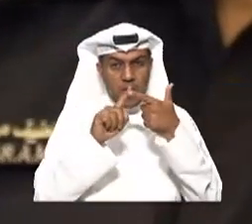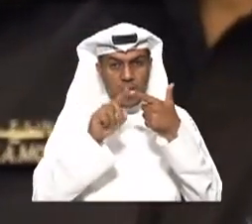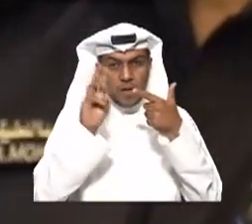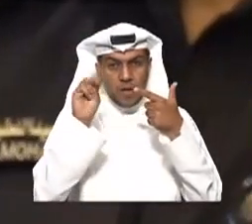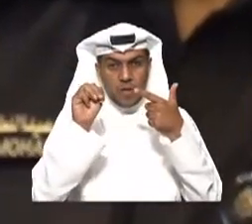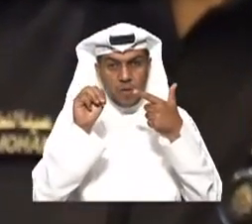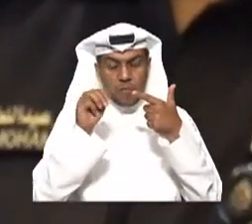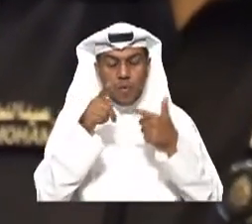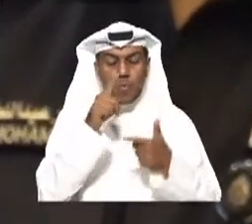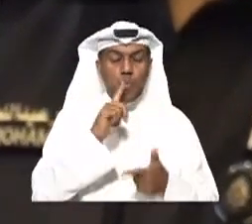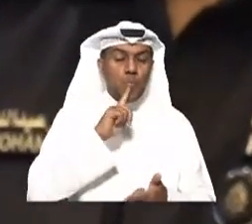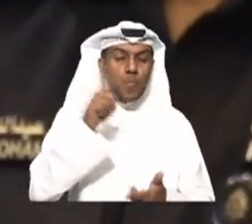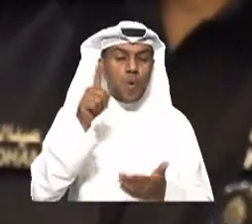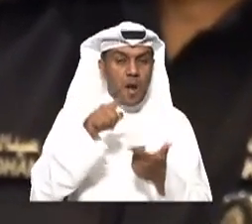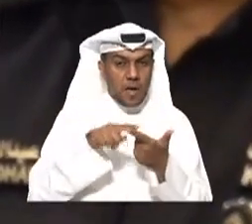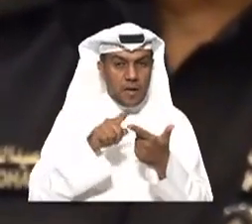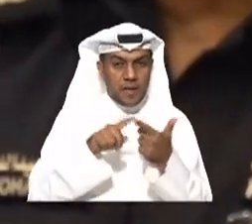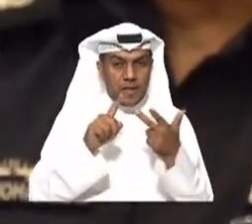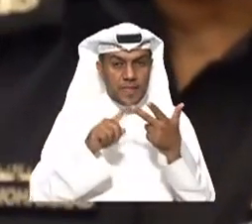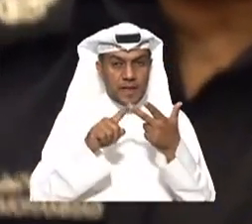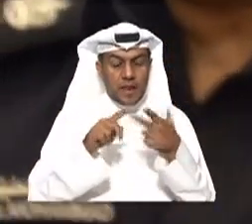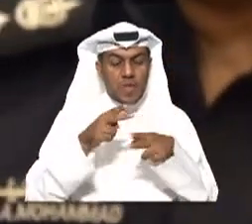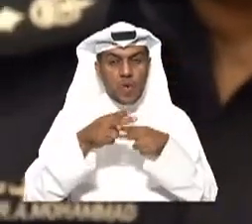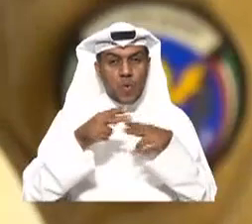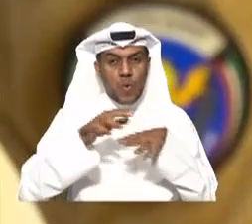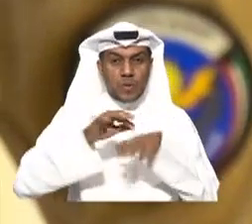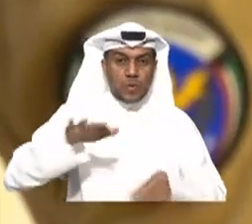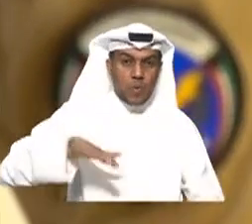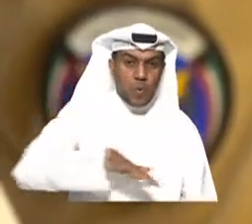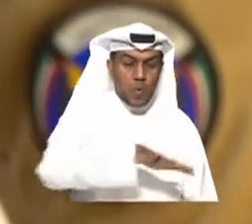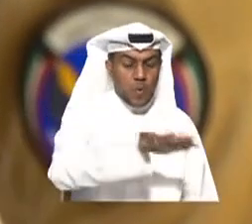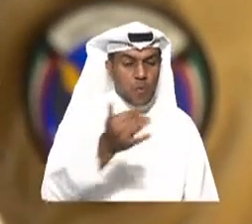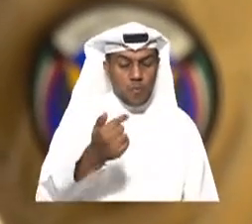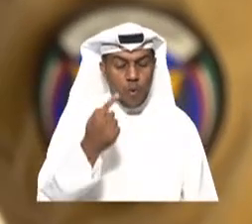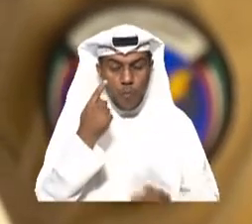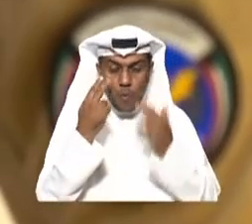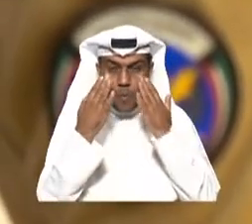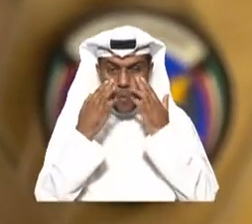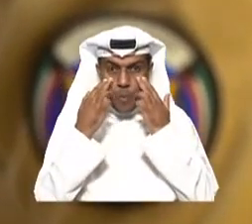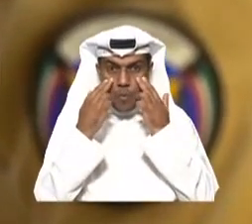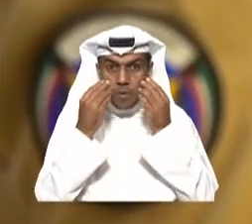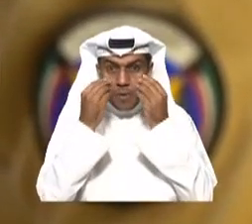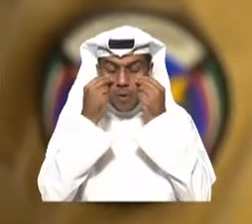الكويت هذول تحطوهم بعيوب معيار هذا الحدد